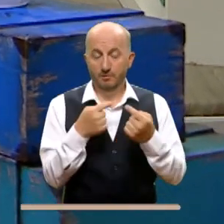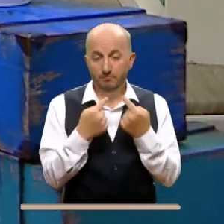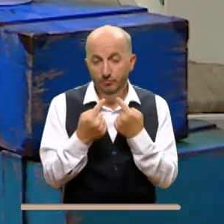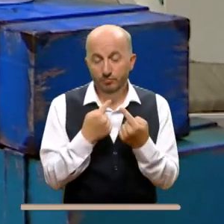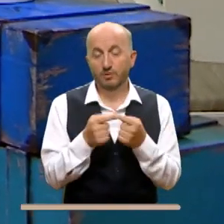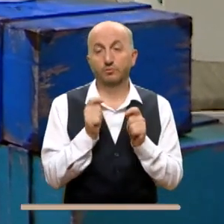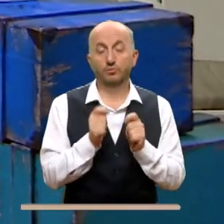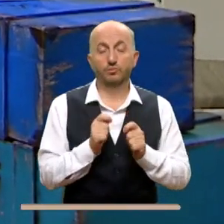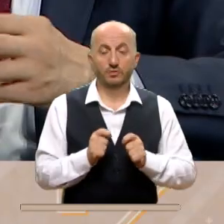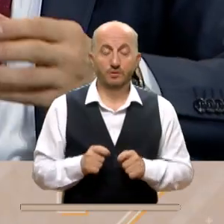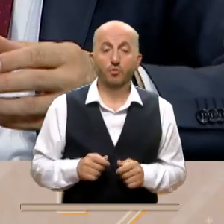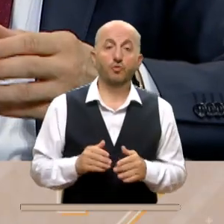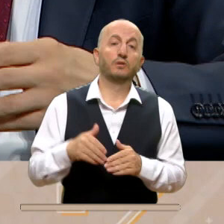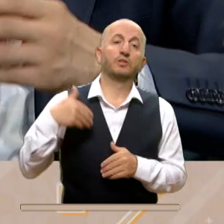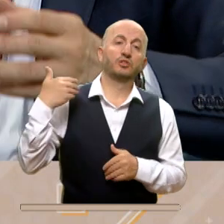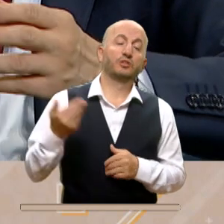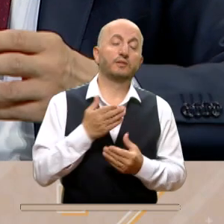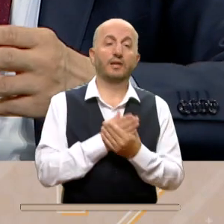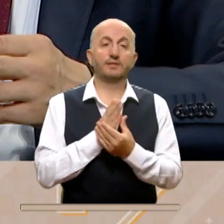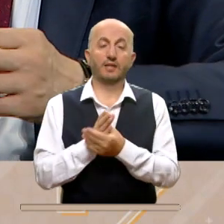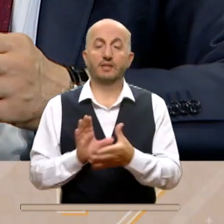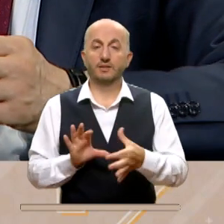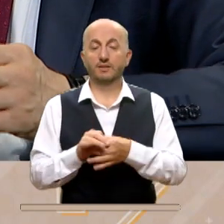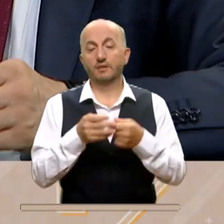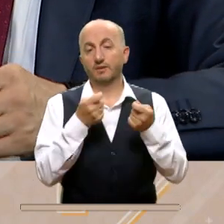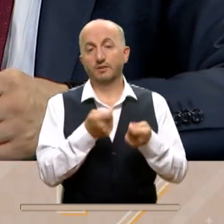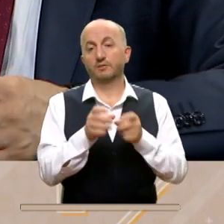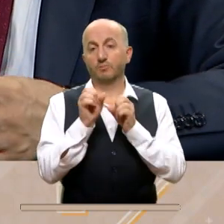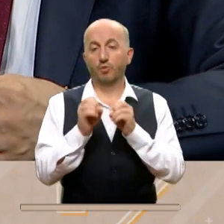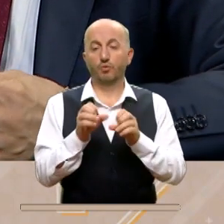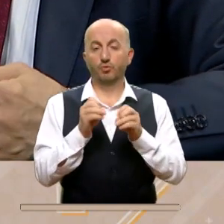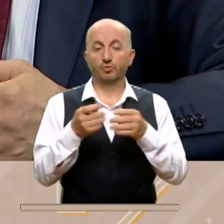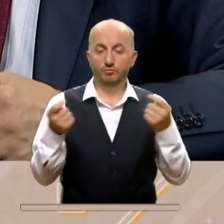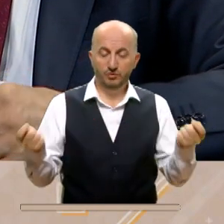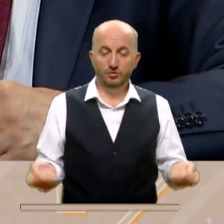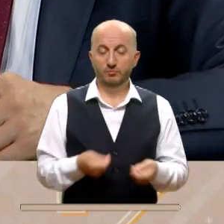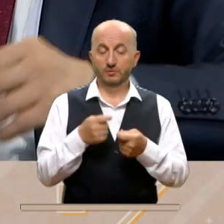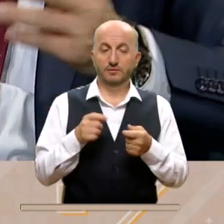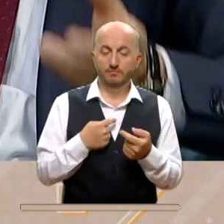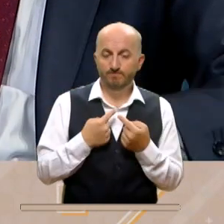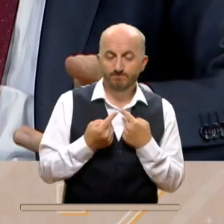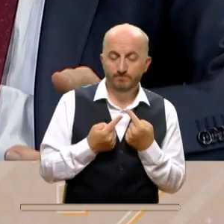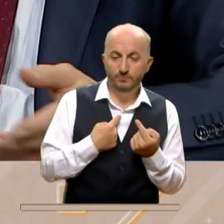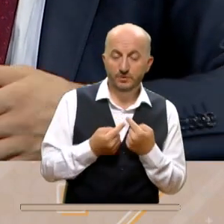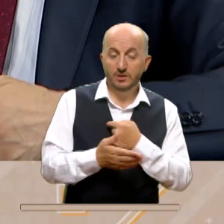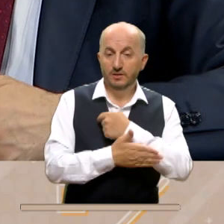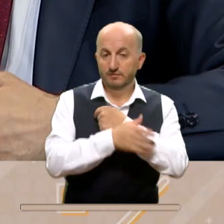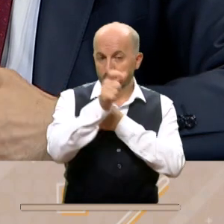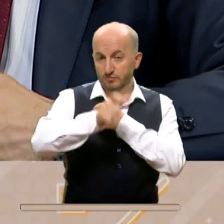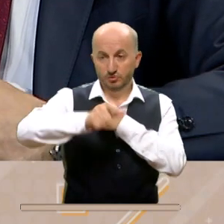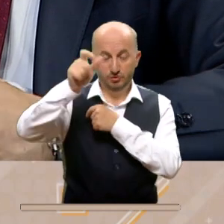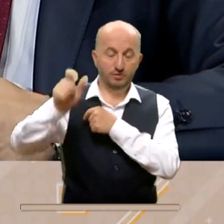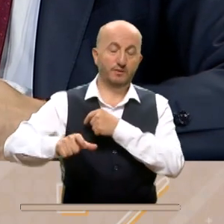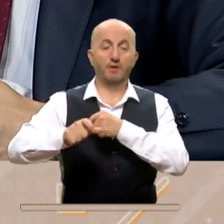Onun dışında da derslerle ilgili, eğitim öğretim faaliyetleriyle ilgili istişare etmeleri gereken bir şey varsa danışmanlara zaten